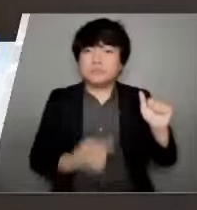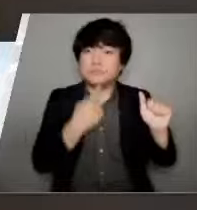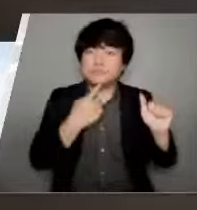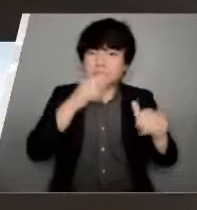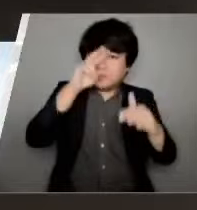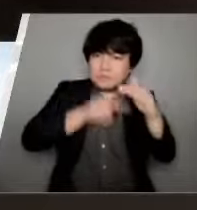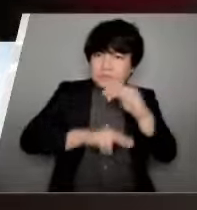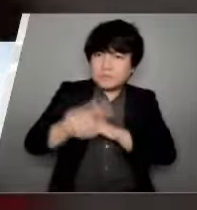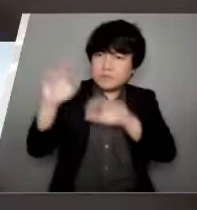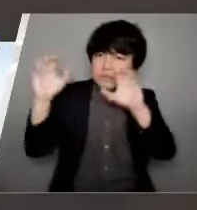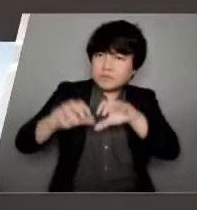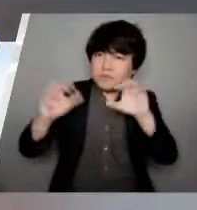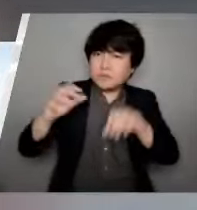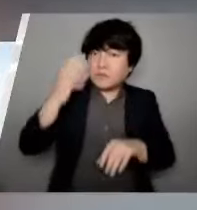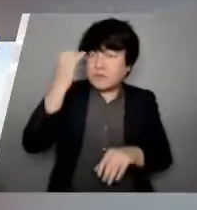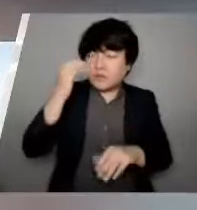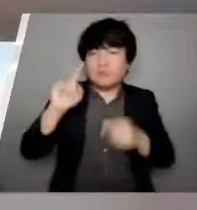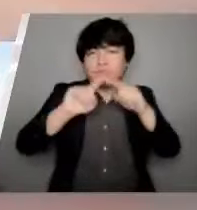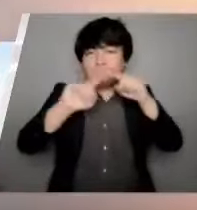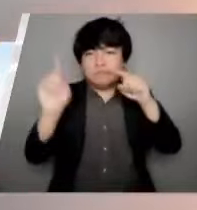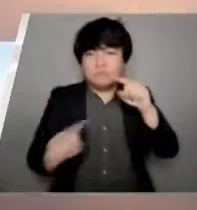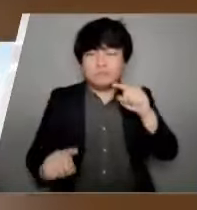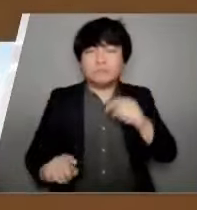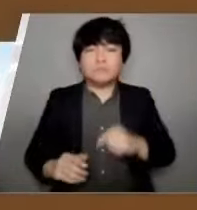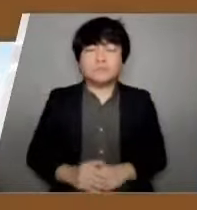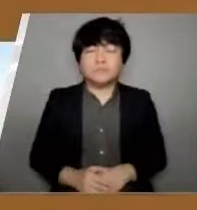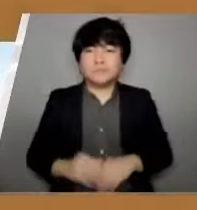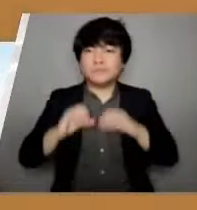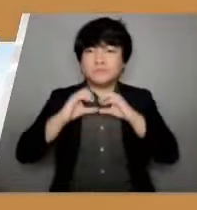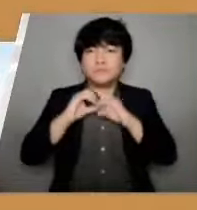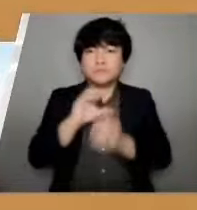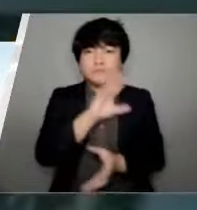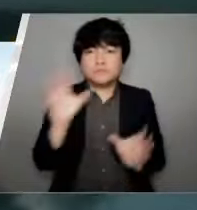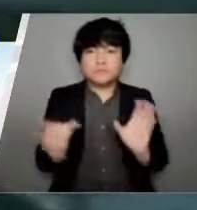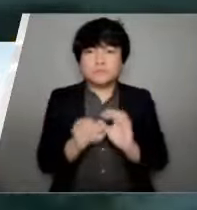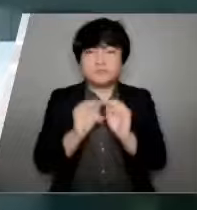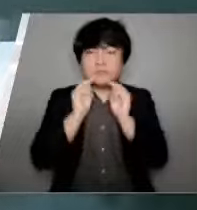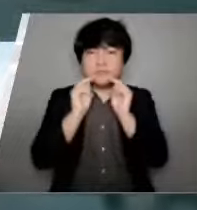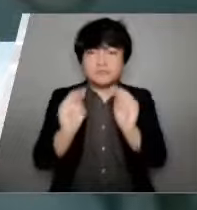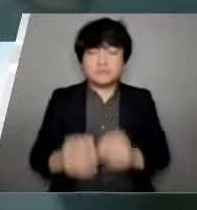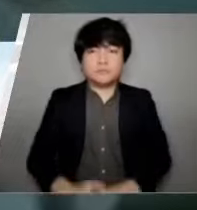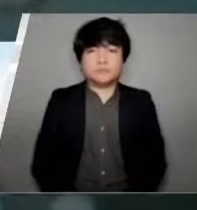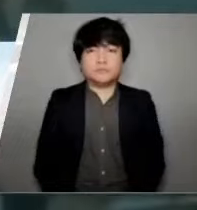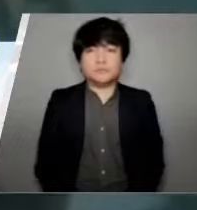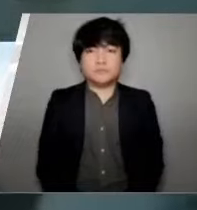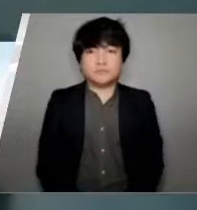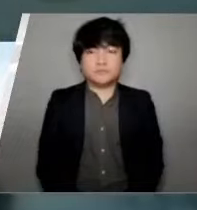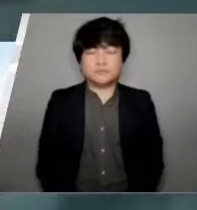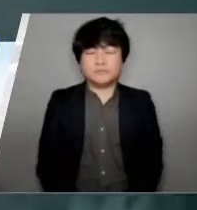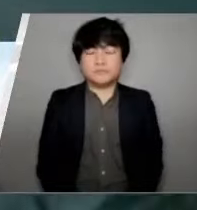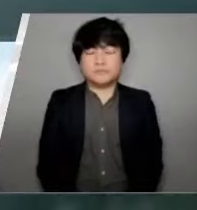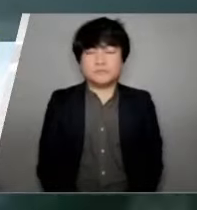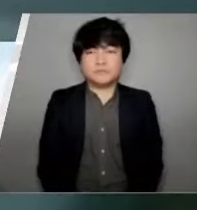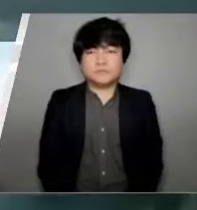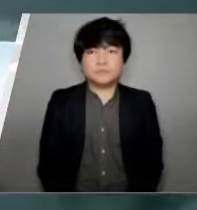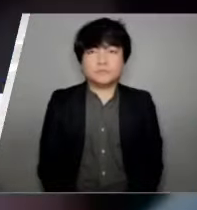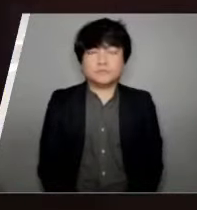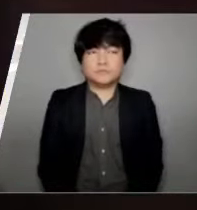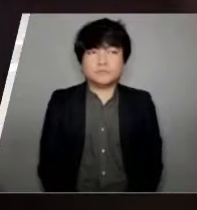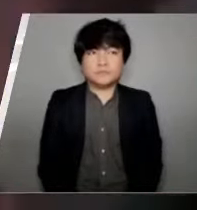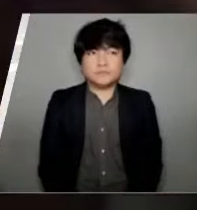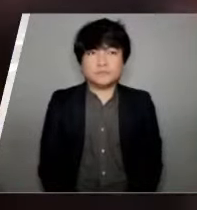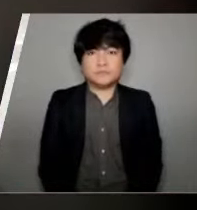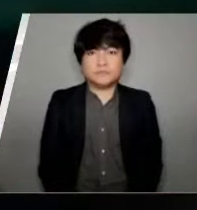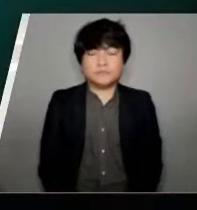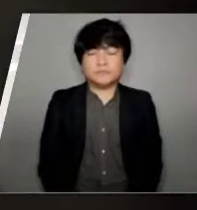ay dulot ng thunderstorms. Para sa GMA Integrated News, Alan Domingo ng GMA Regional TV